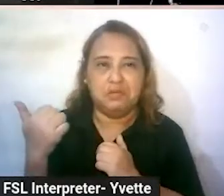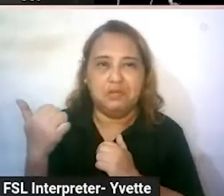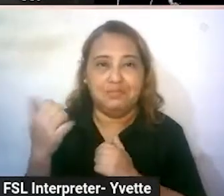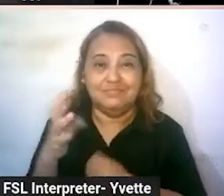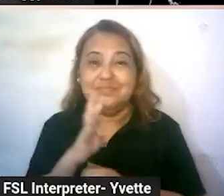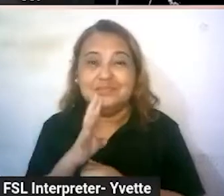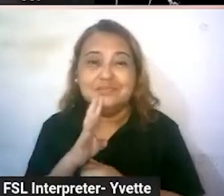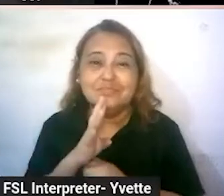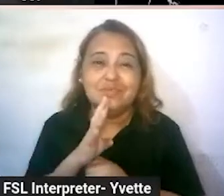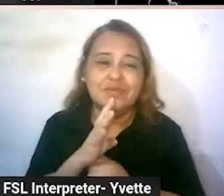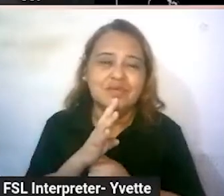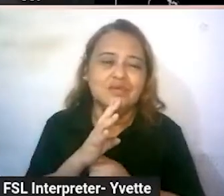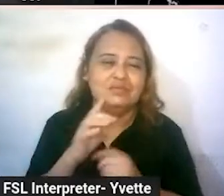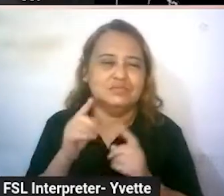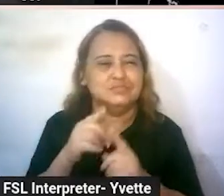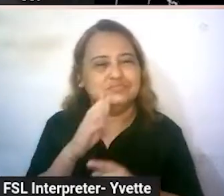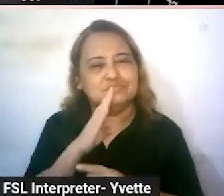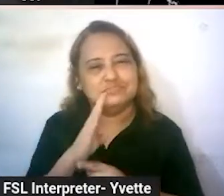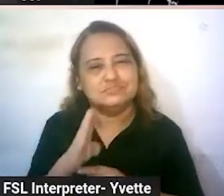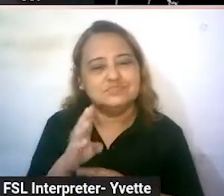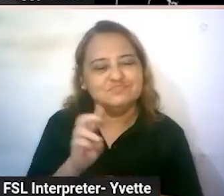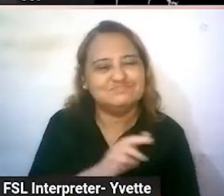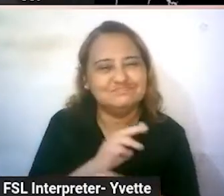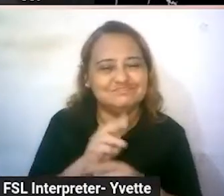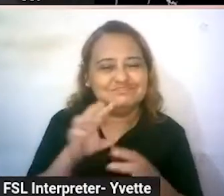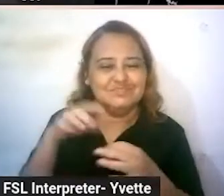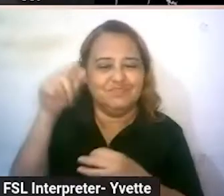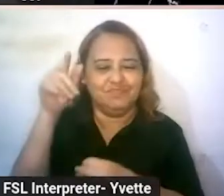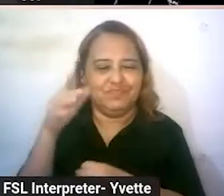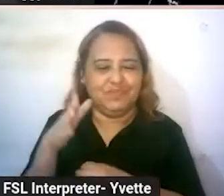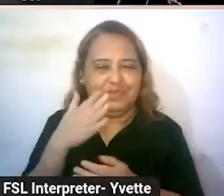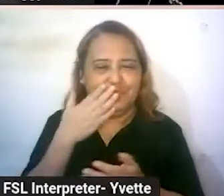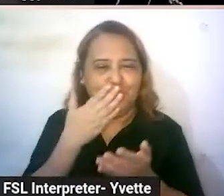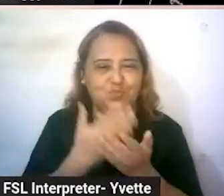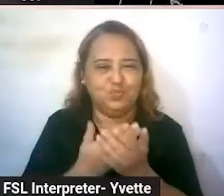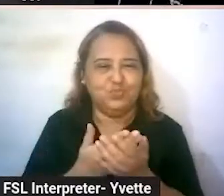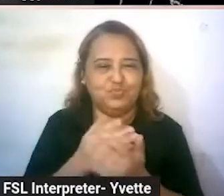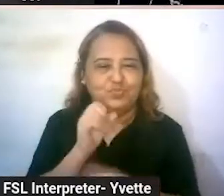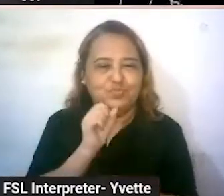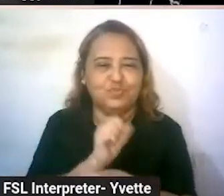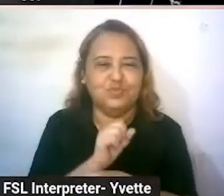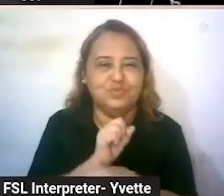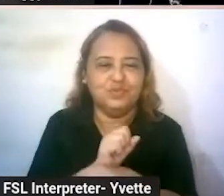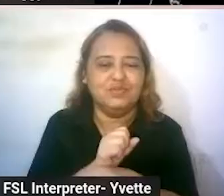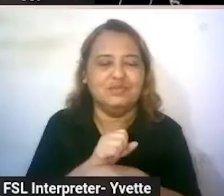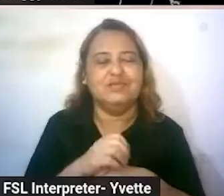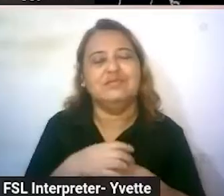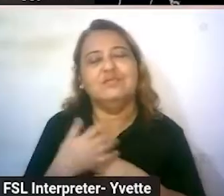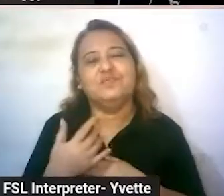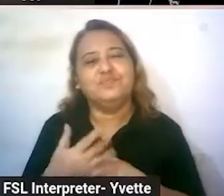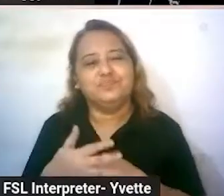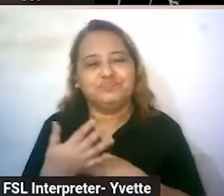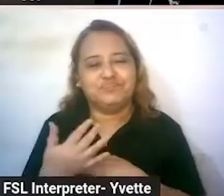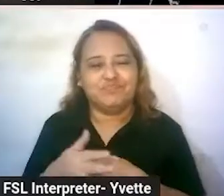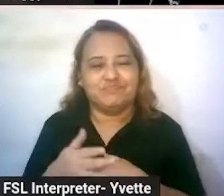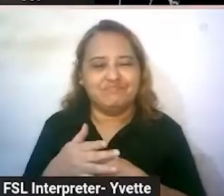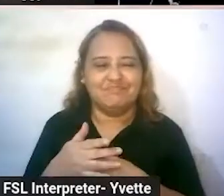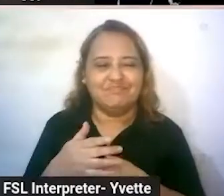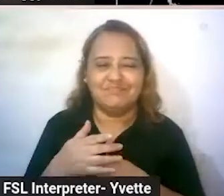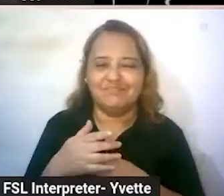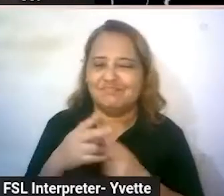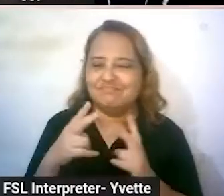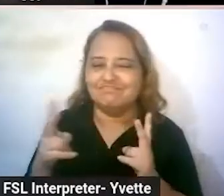ano, to be good ministers of God's good work. So, very strategical, yes, kung saan kayo nilagay ng